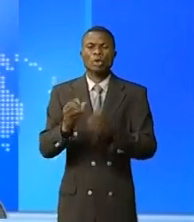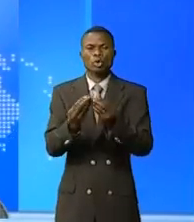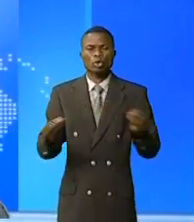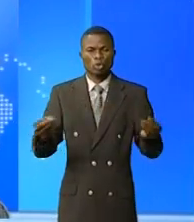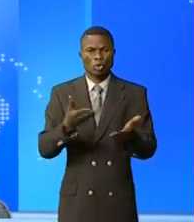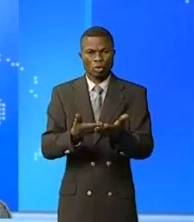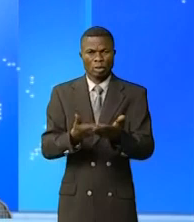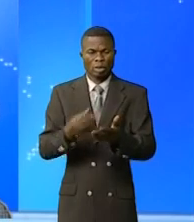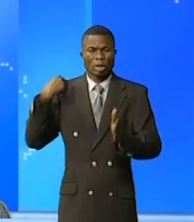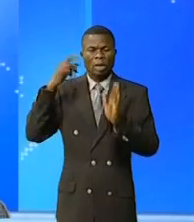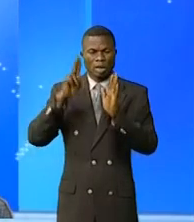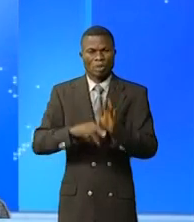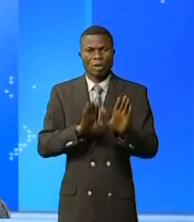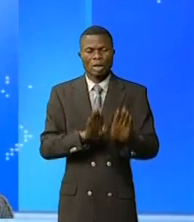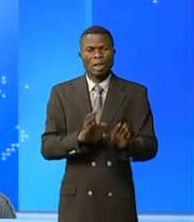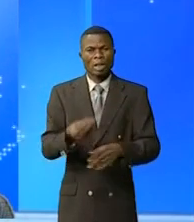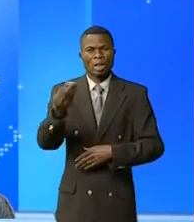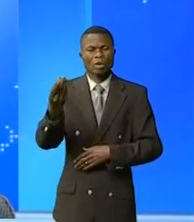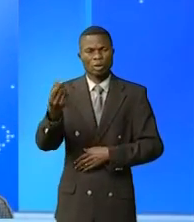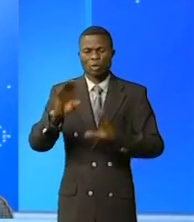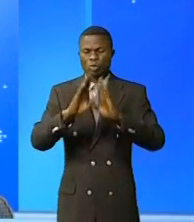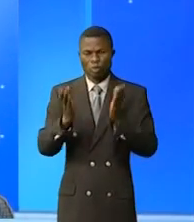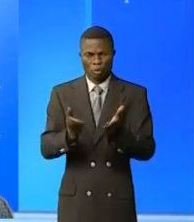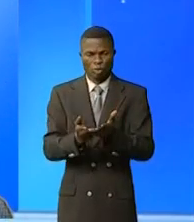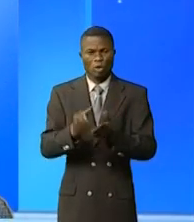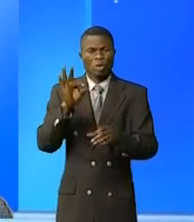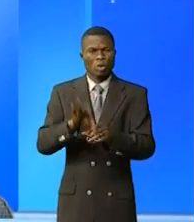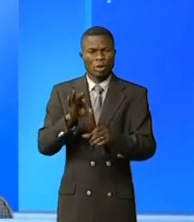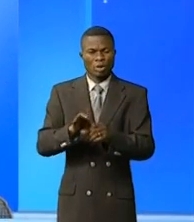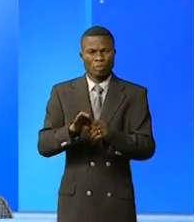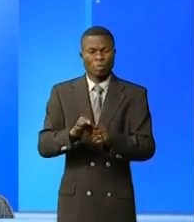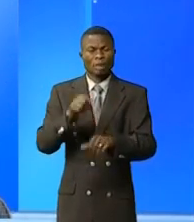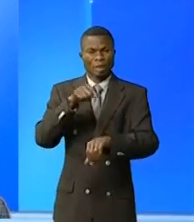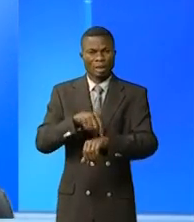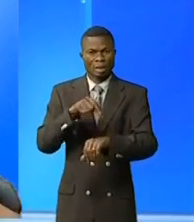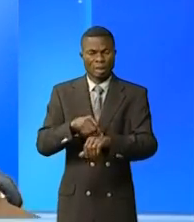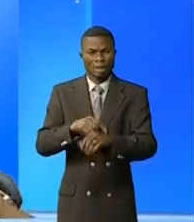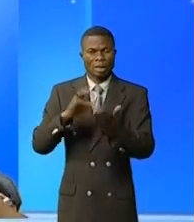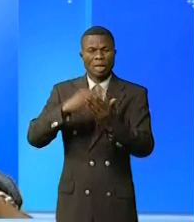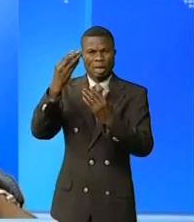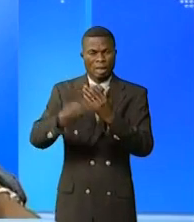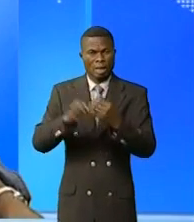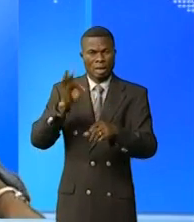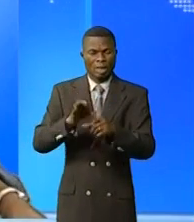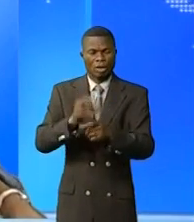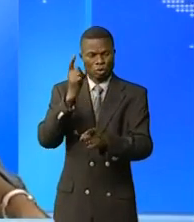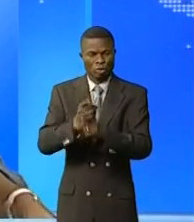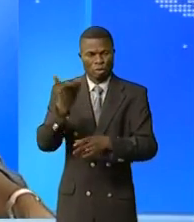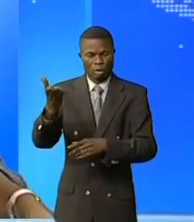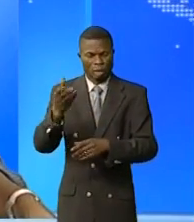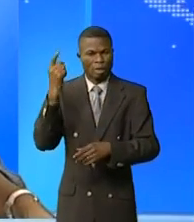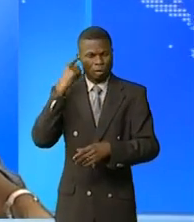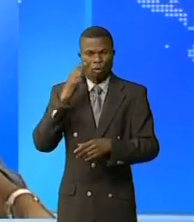d'entente. Les gouvernements attendent financer les échéances électorales dans le délai du calendrier électoral, affirme-t-il. On